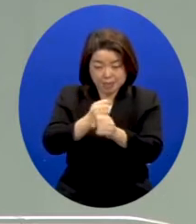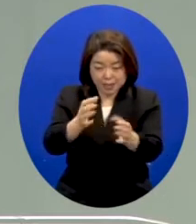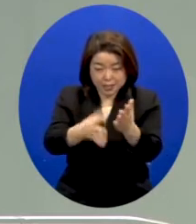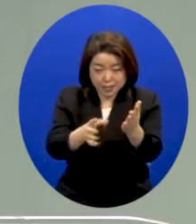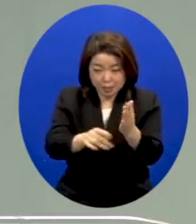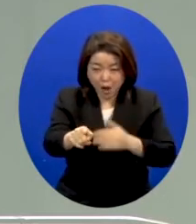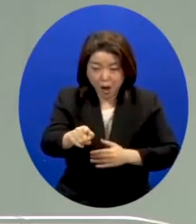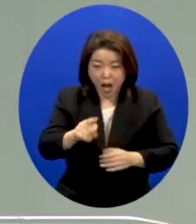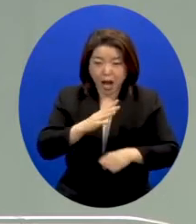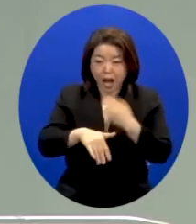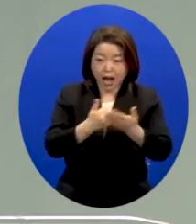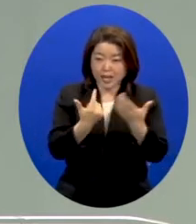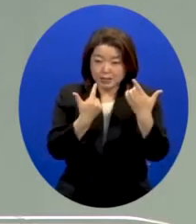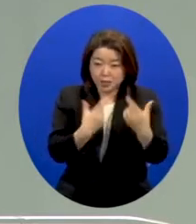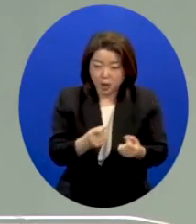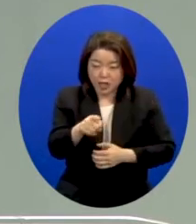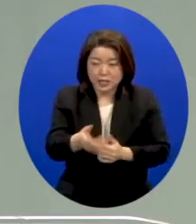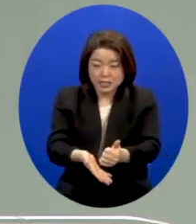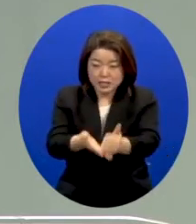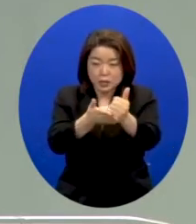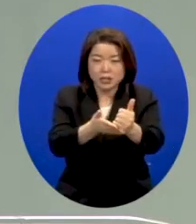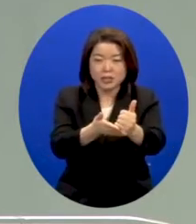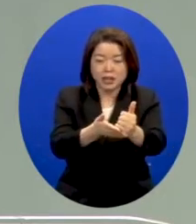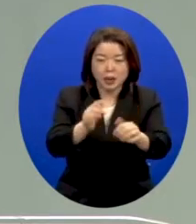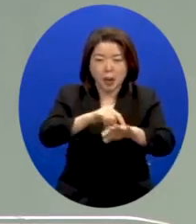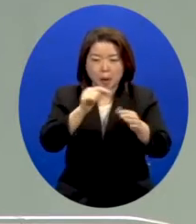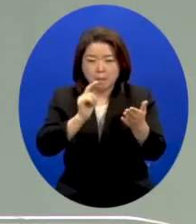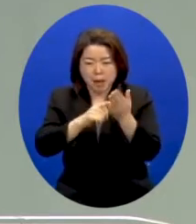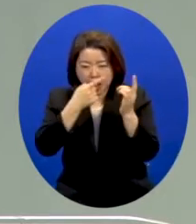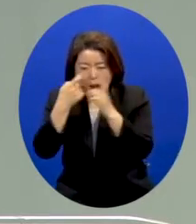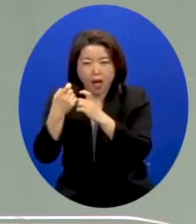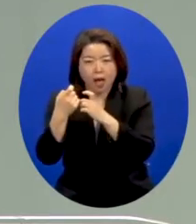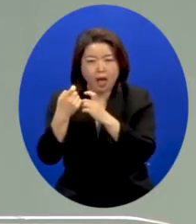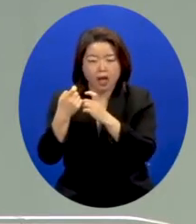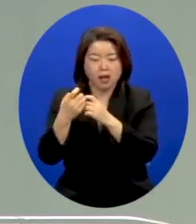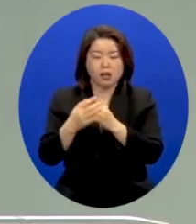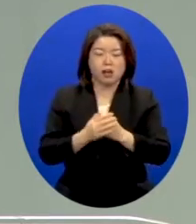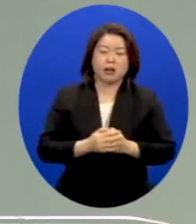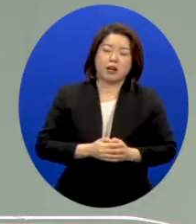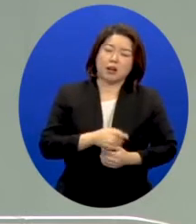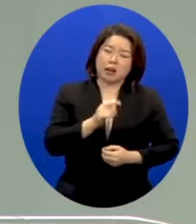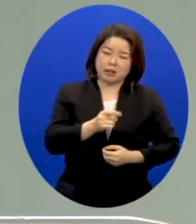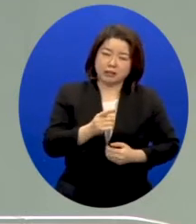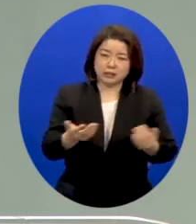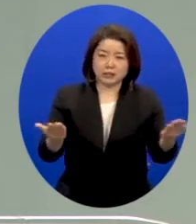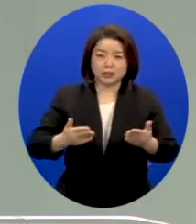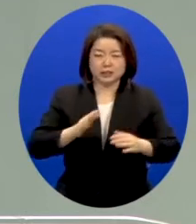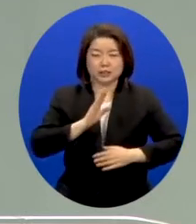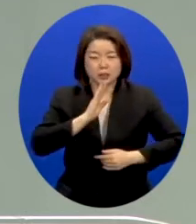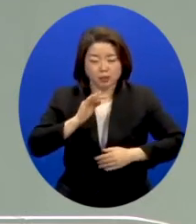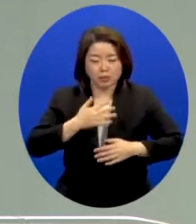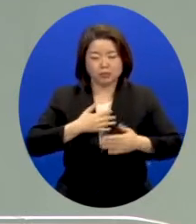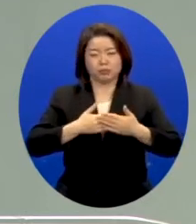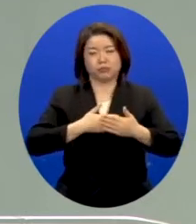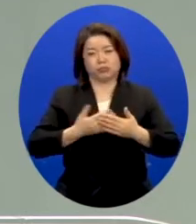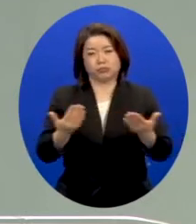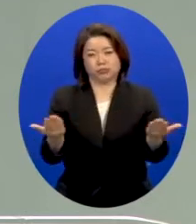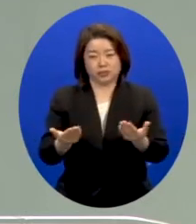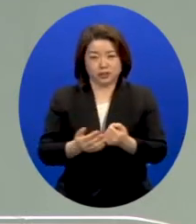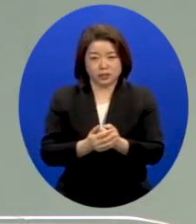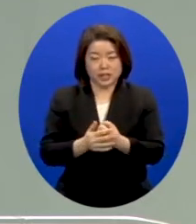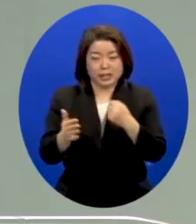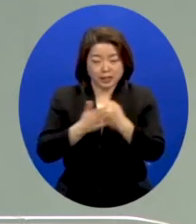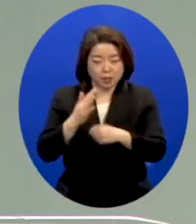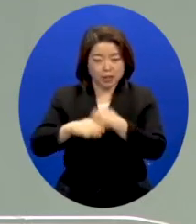섬기게 만드는 것입니다 이것은 정말 두려운 일임 그래서 하나님이 우상숭배를 그렇게 그 마신